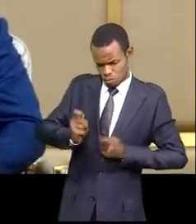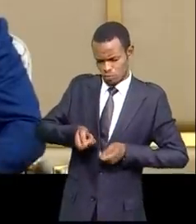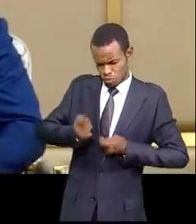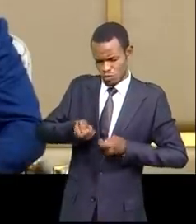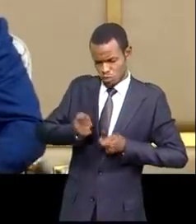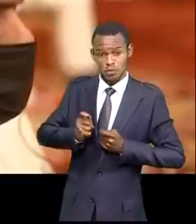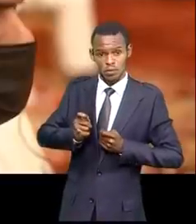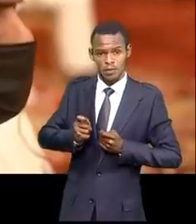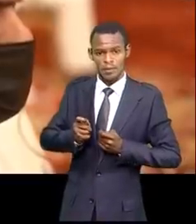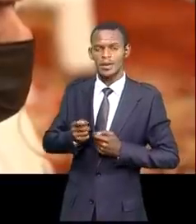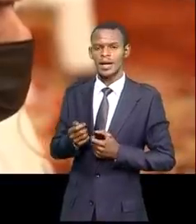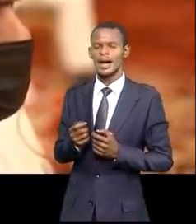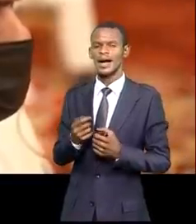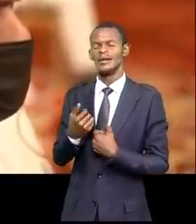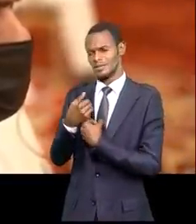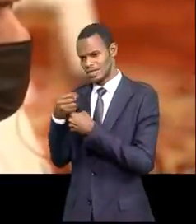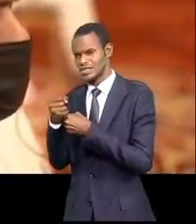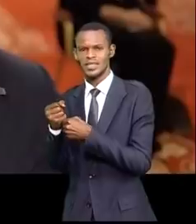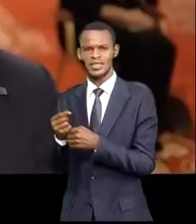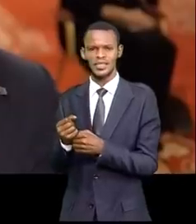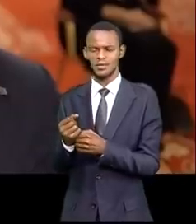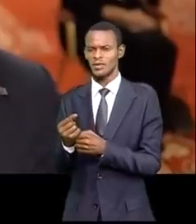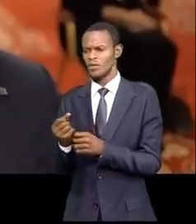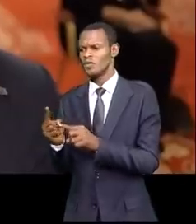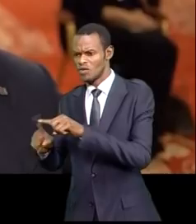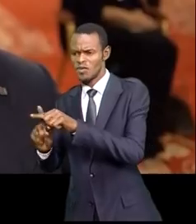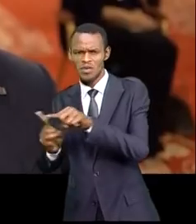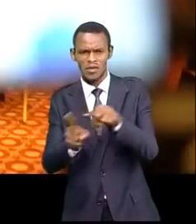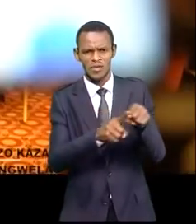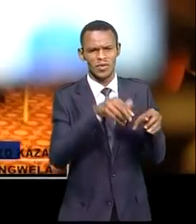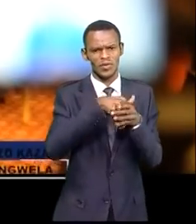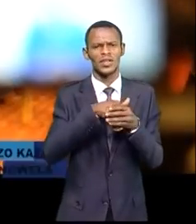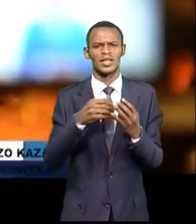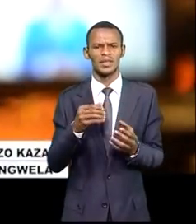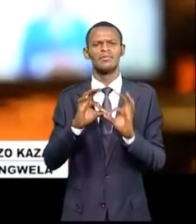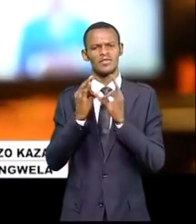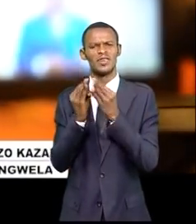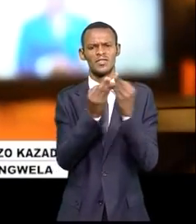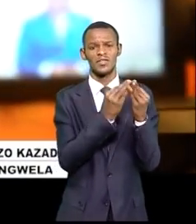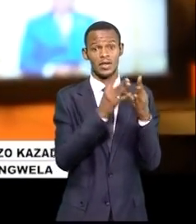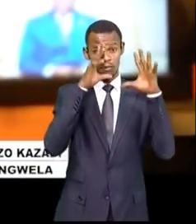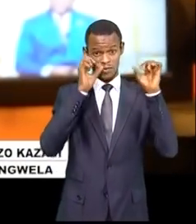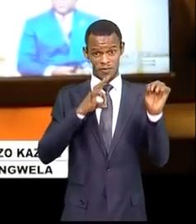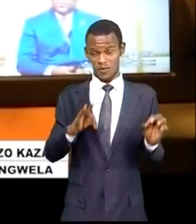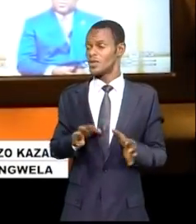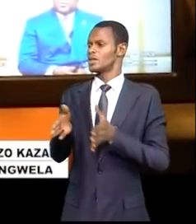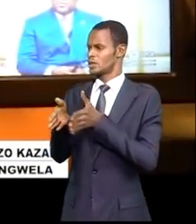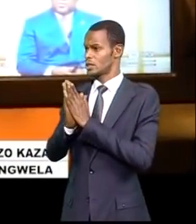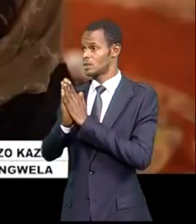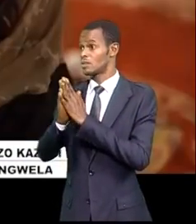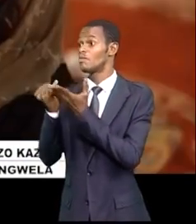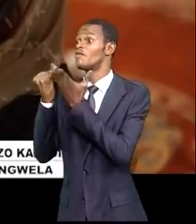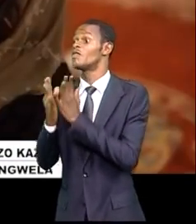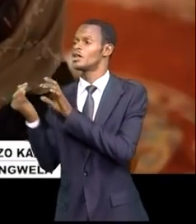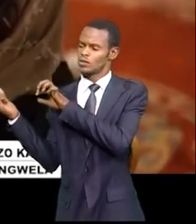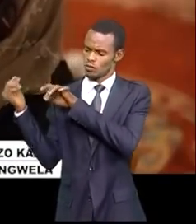foyers des défis environnementaux félix-antoine tshisekedi a lancé un appel aux investisseurs pour aider les pays africains à développer